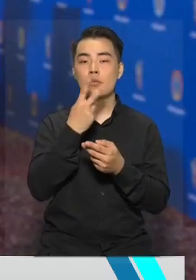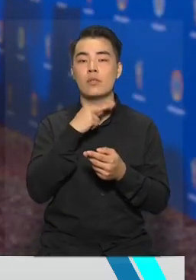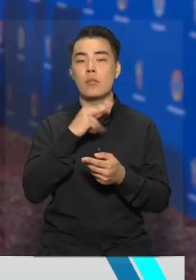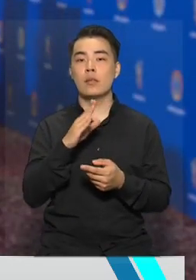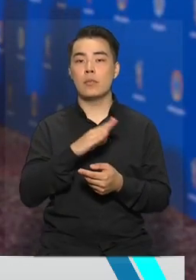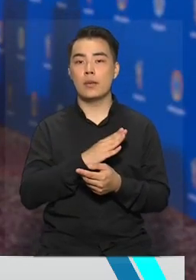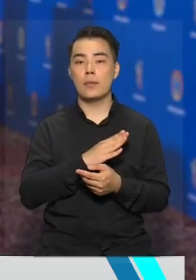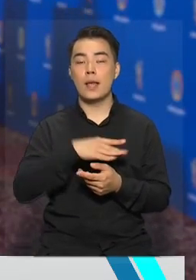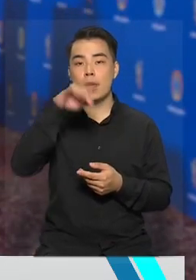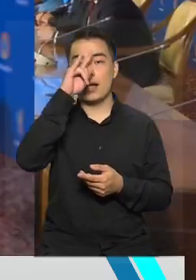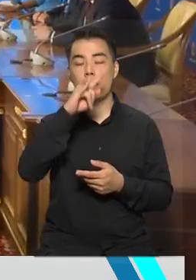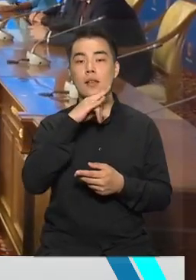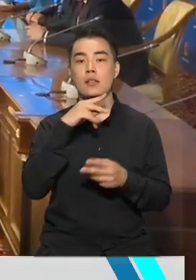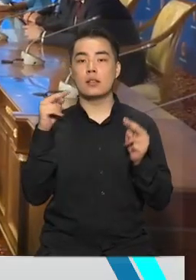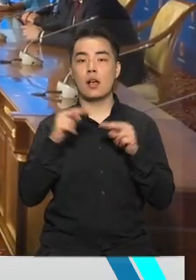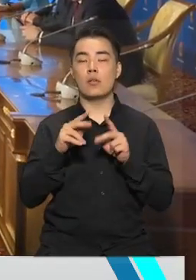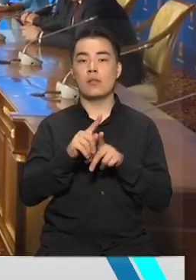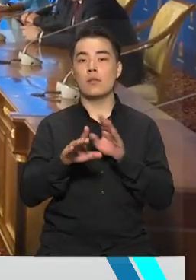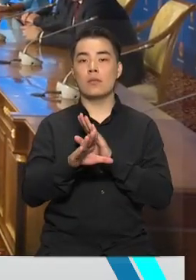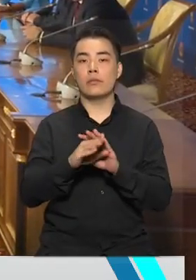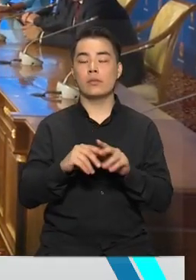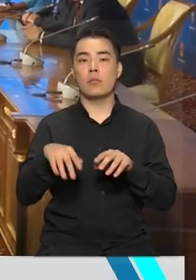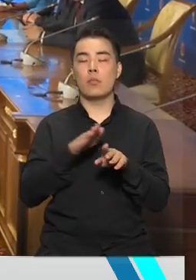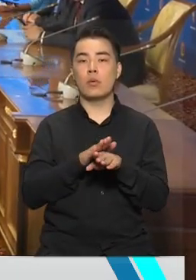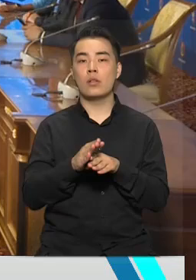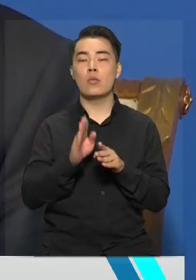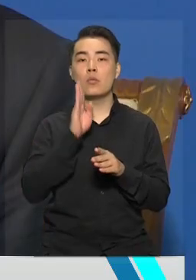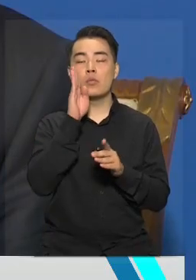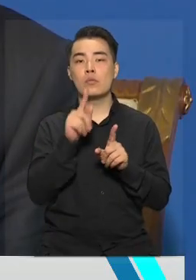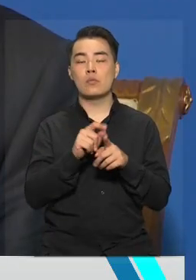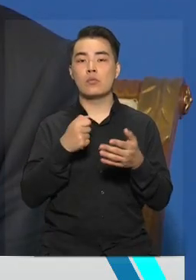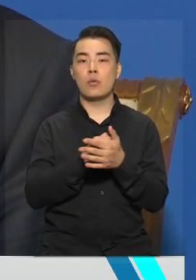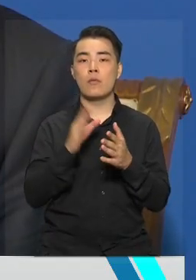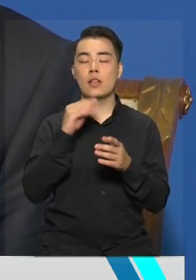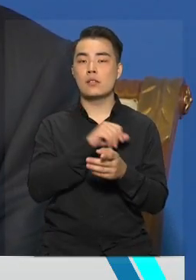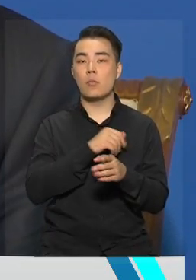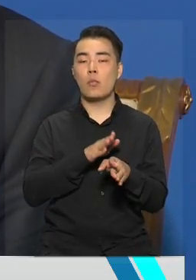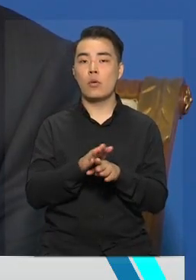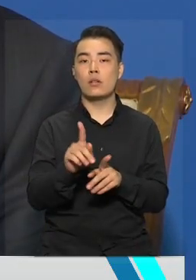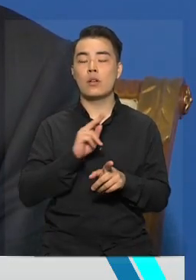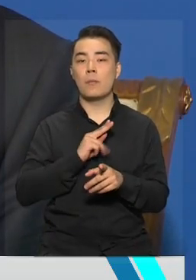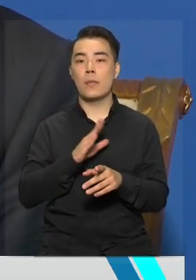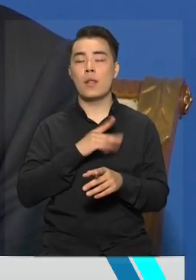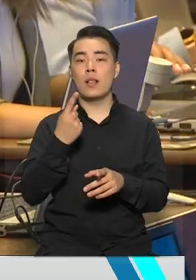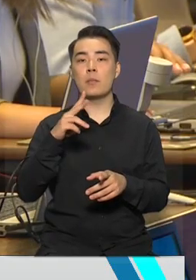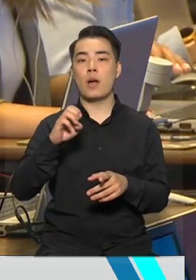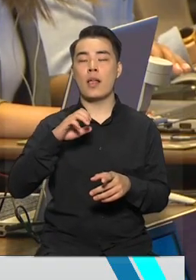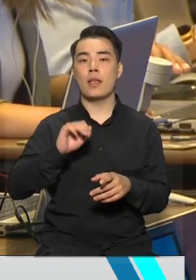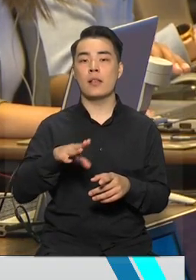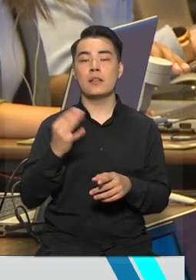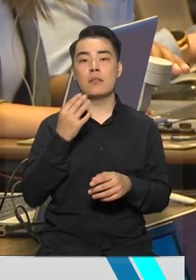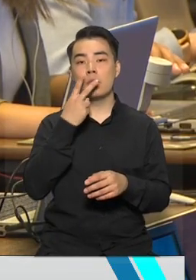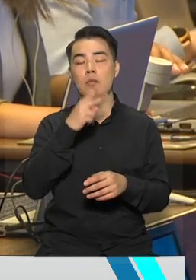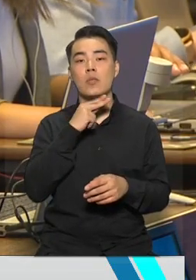аңғардық. Қазақстандық байқаушылар да сайлау барысын бастан аяқ жіті бақылады. Бұл саяси науқанның ерекшелігі бір мандатты жүйе арқылы